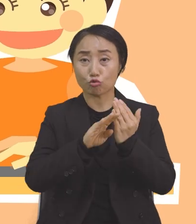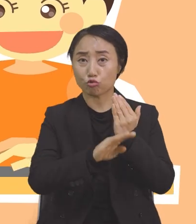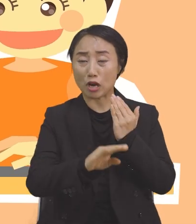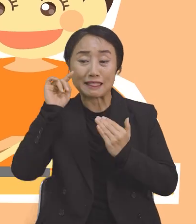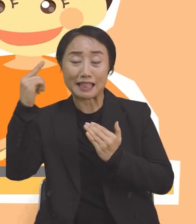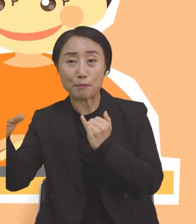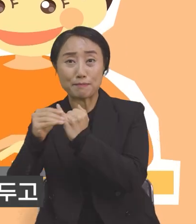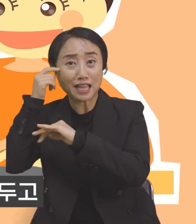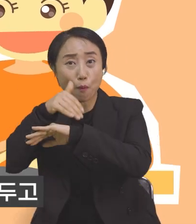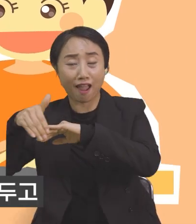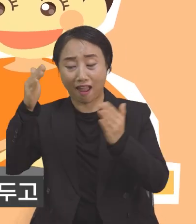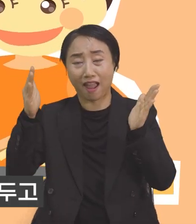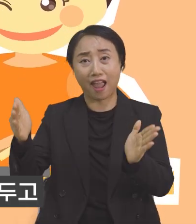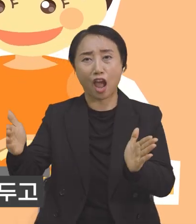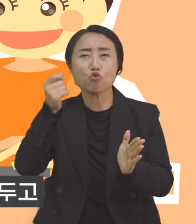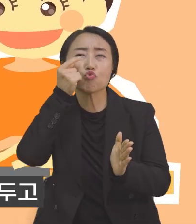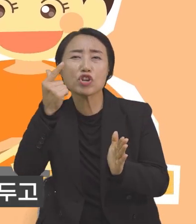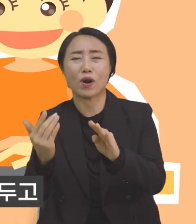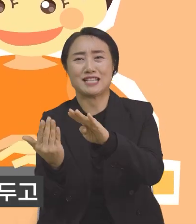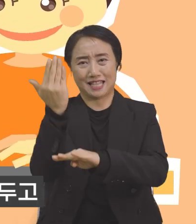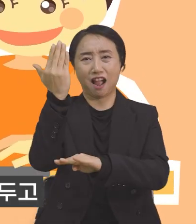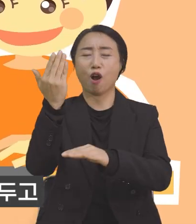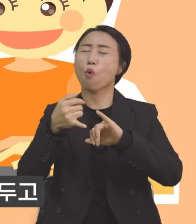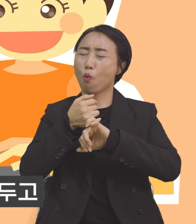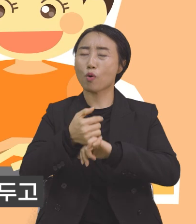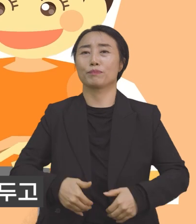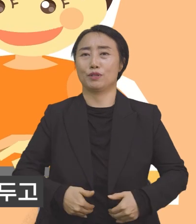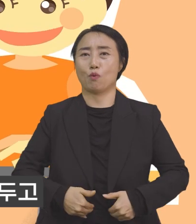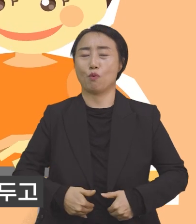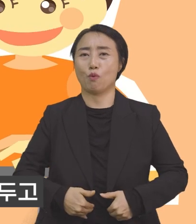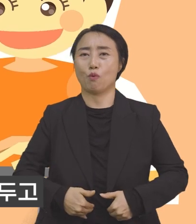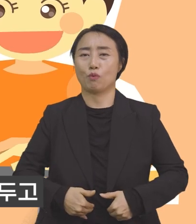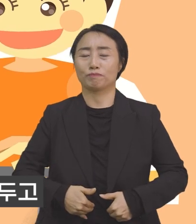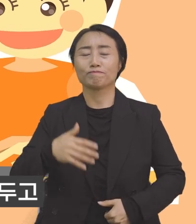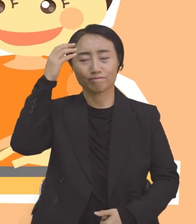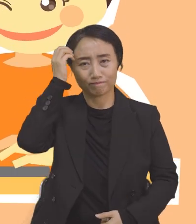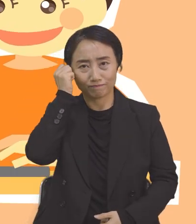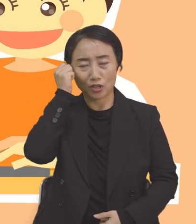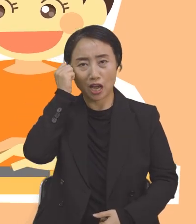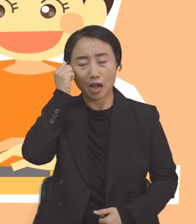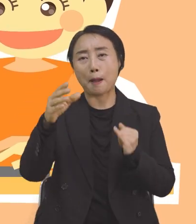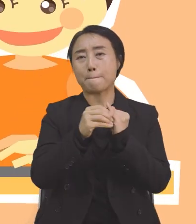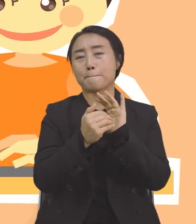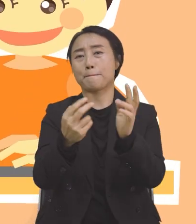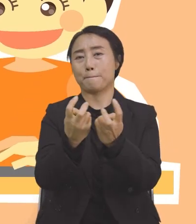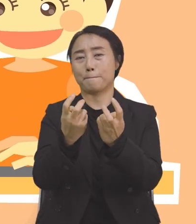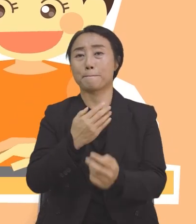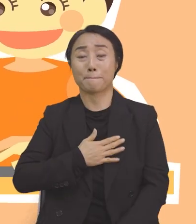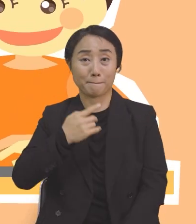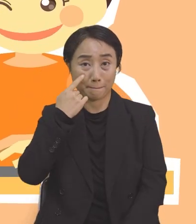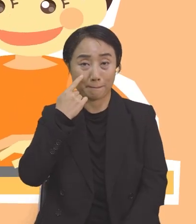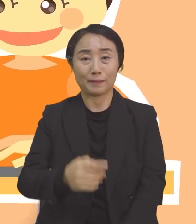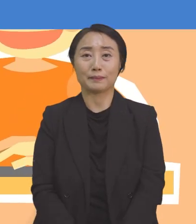다음 임신까지 최소 6개월 이상의 간격은 꼭 확보하셔야 한다는 것을 염두에 두고 피임법에 대해 함께